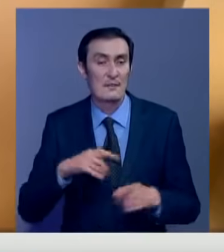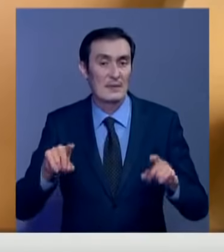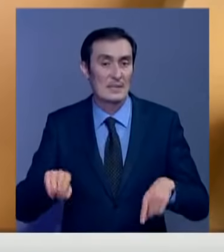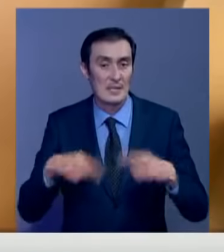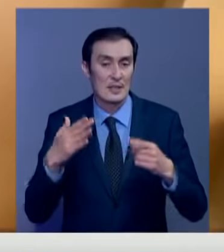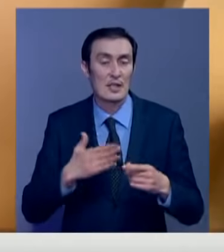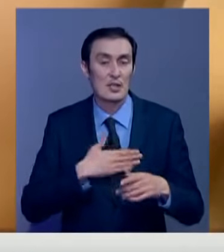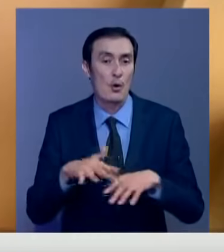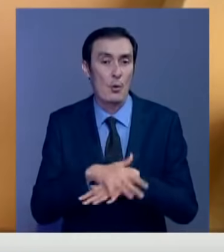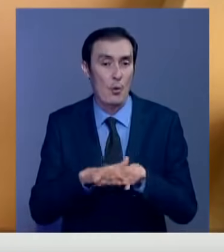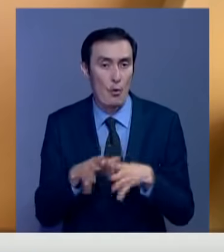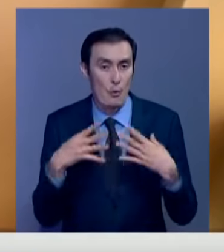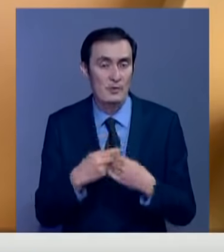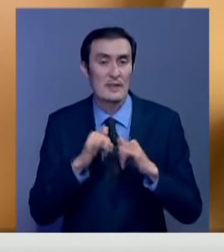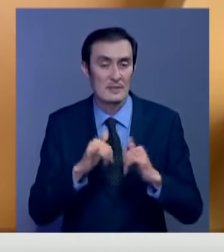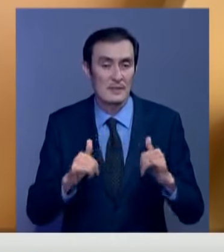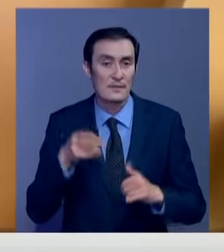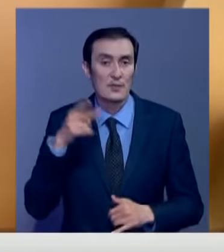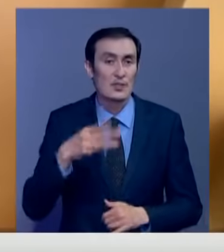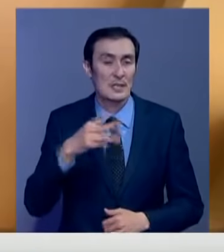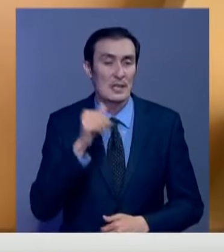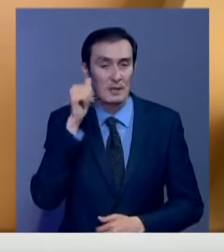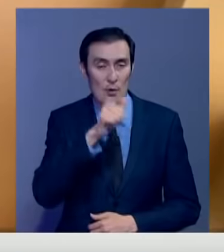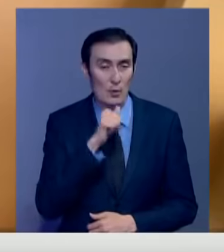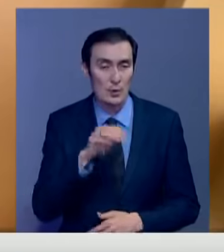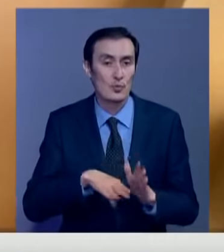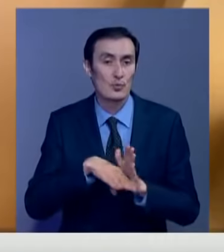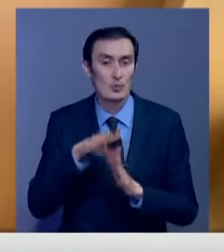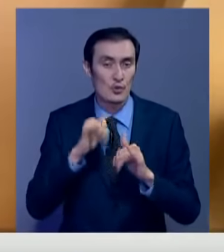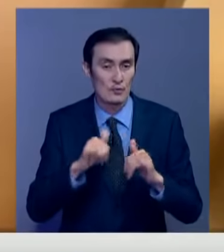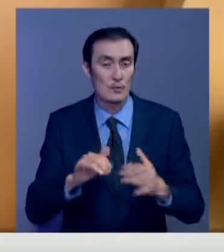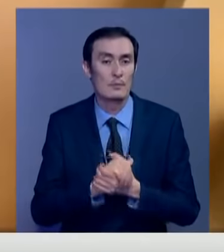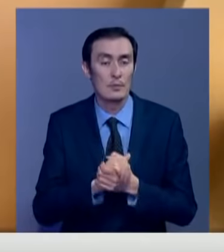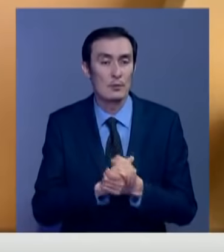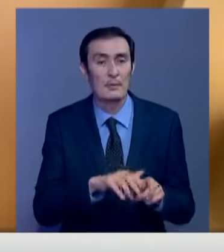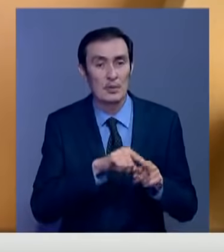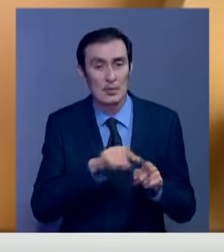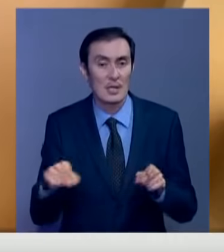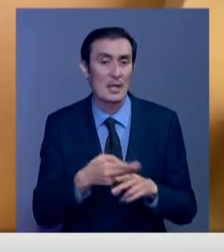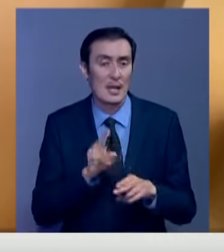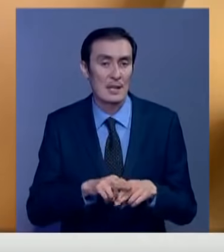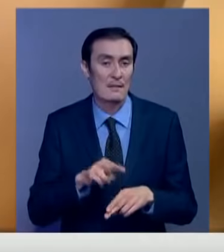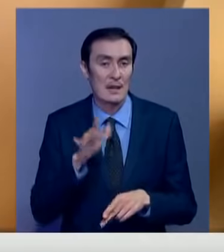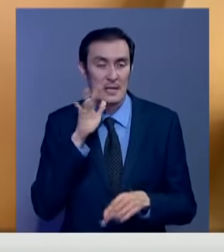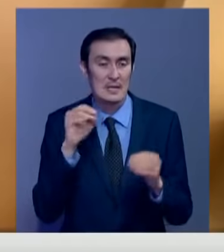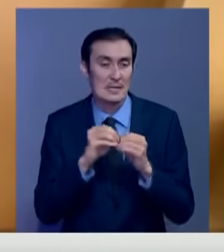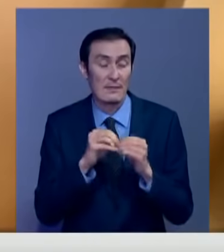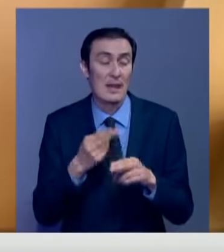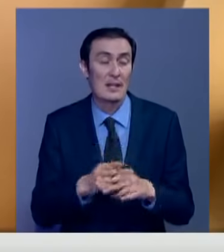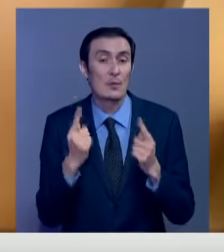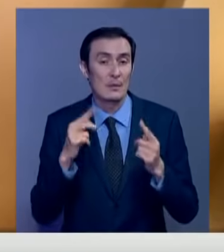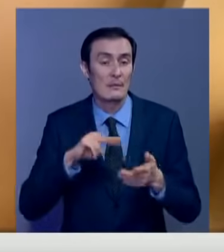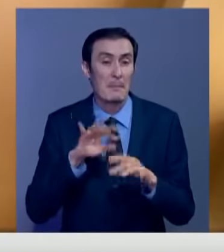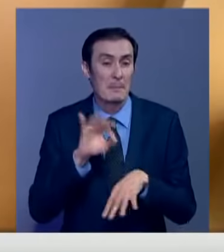наше общество и продвигаться по пути к 2030 году и устойчивому миру на протяжении всего этого десятилетия. Это